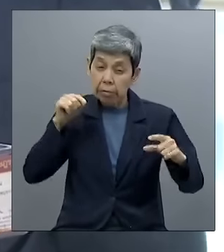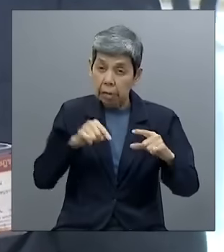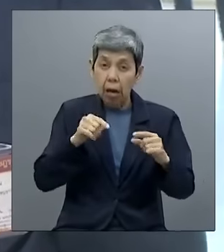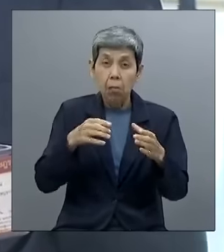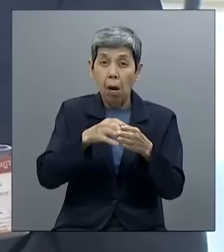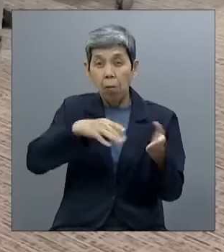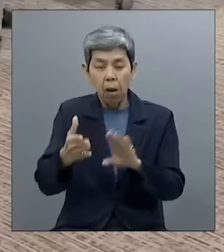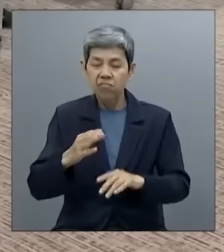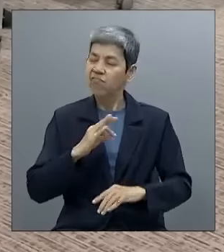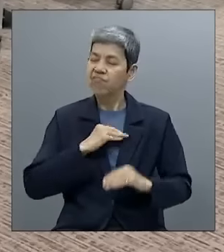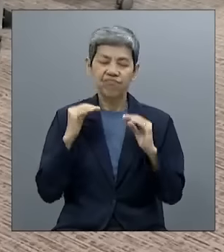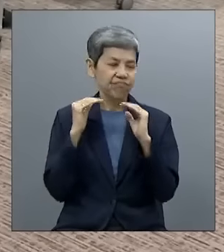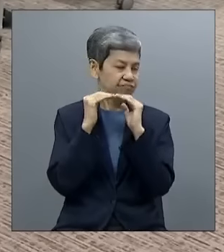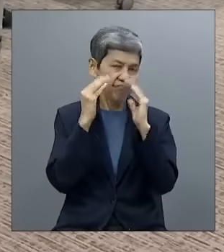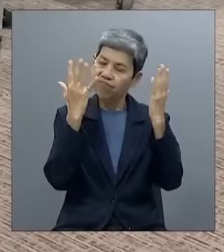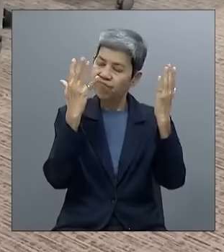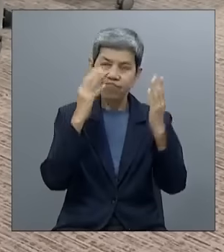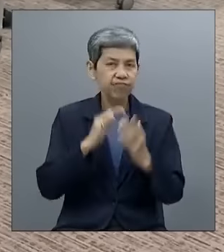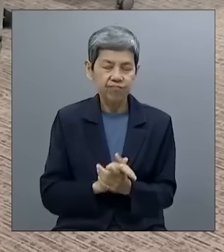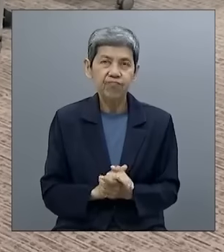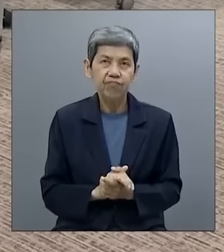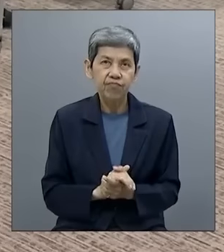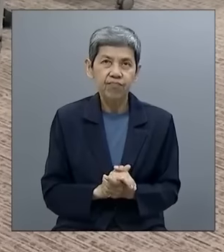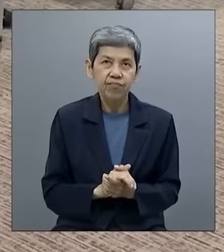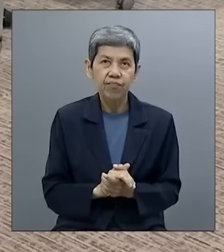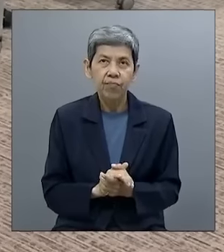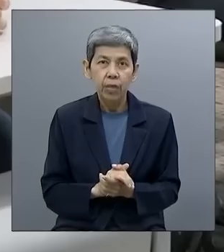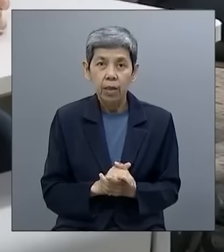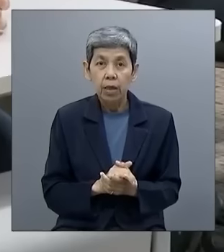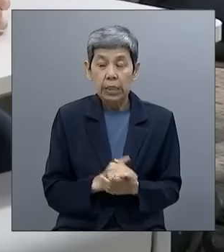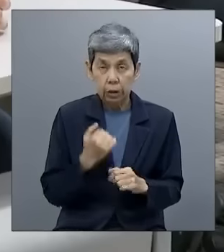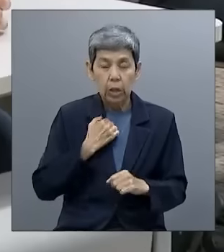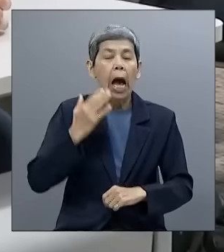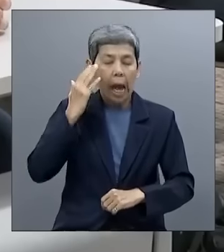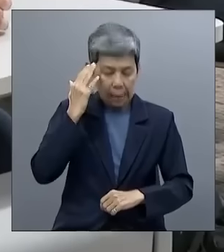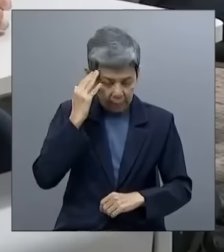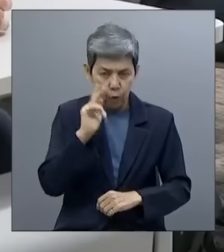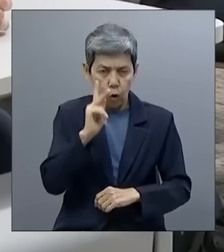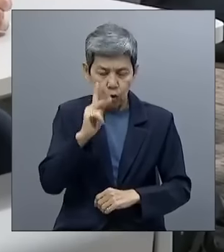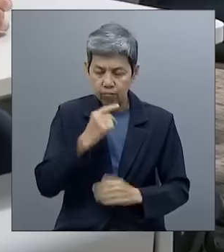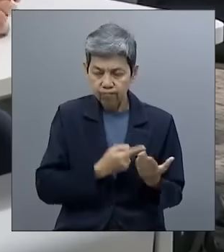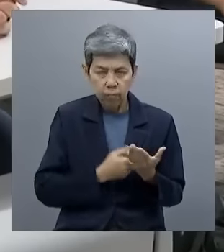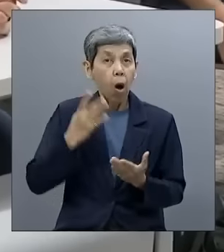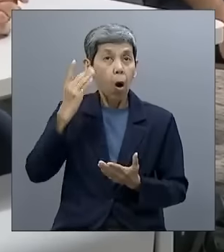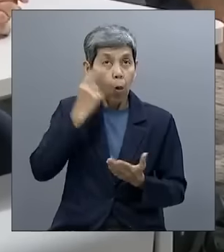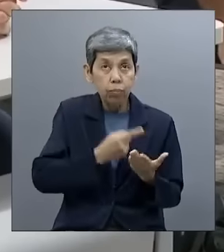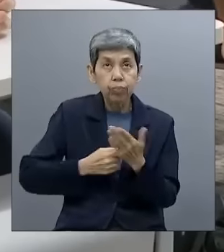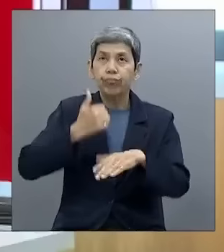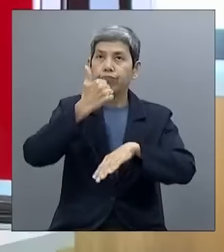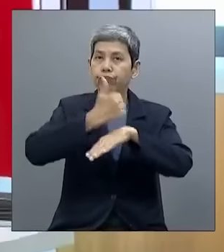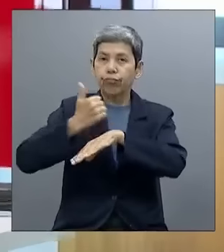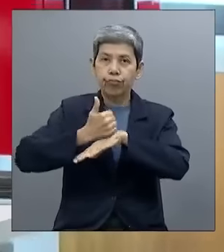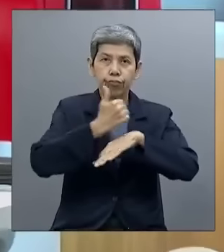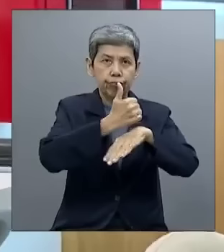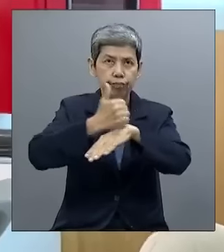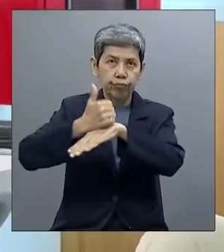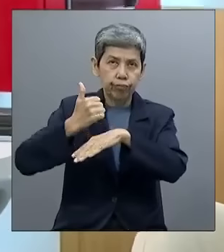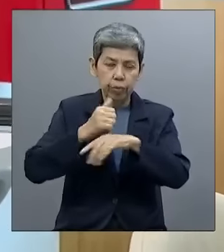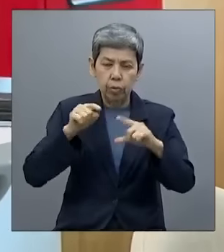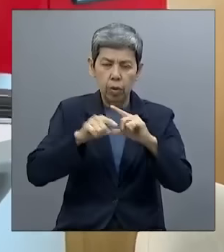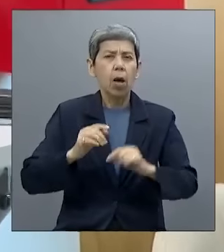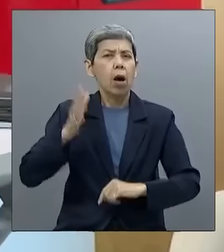รมนะครับ ปฏิกิริยาแรกหลังรับทราบมติกกต.เมื่อวานนี้แกนนำพรรคก้าวไกลถกส.